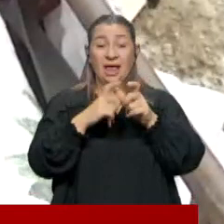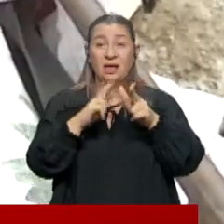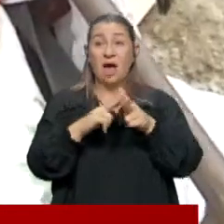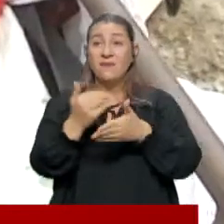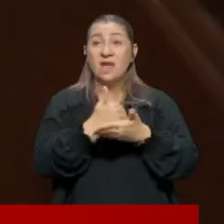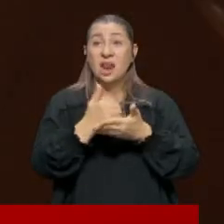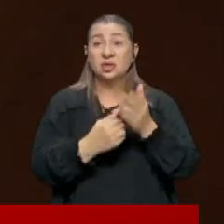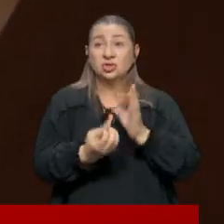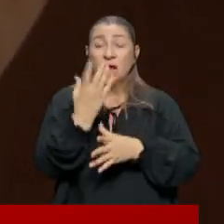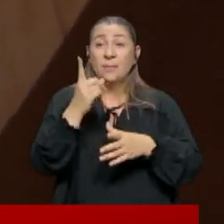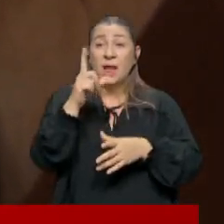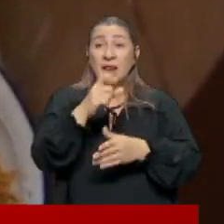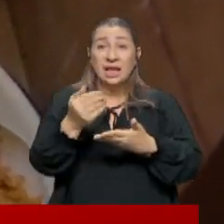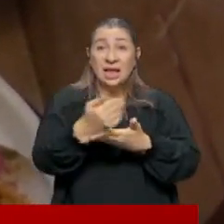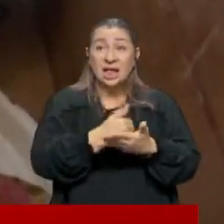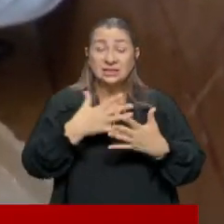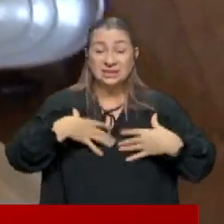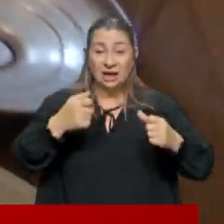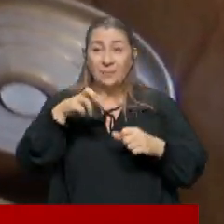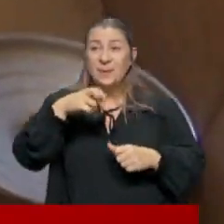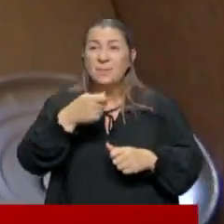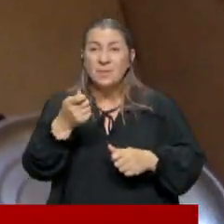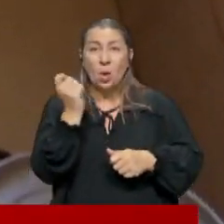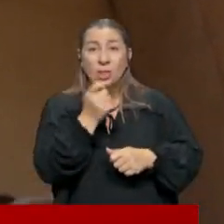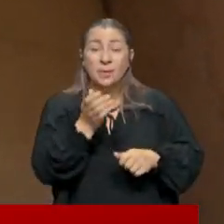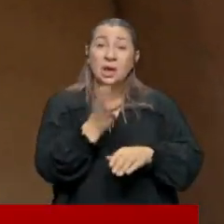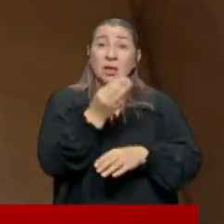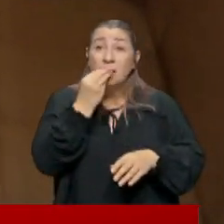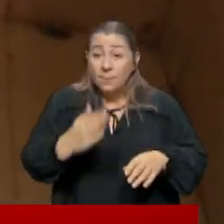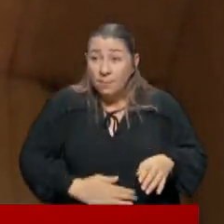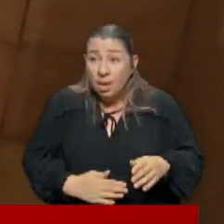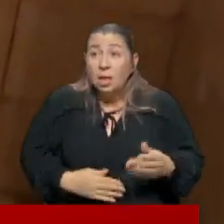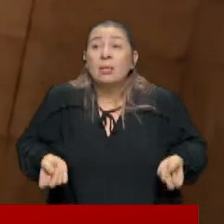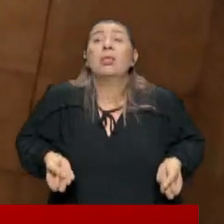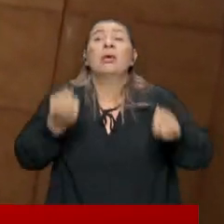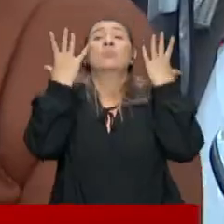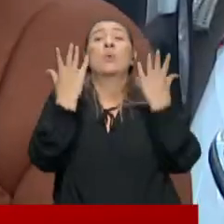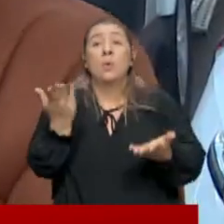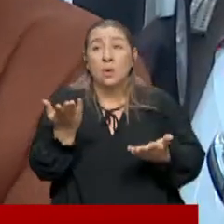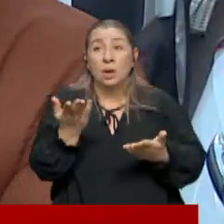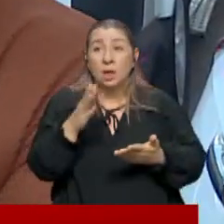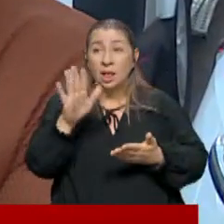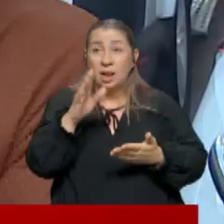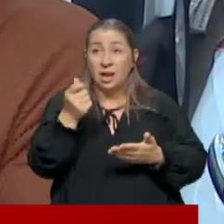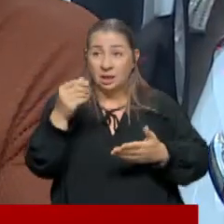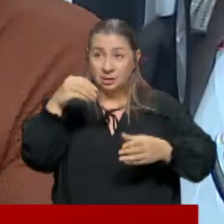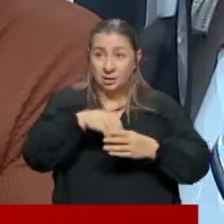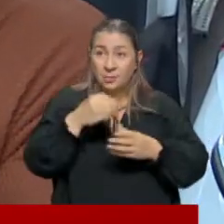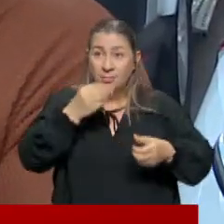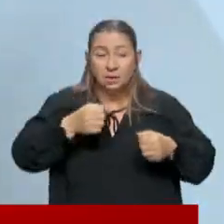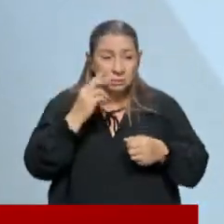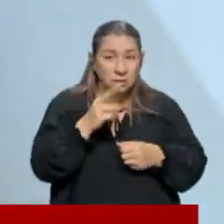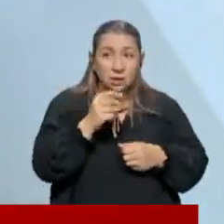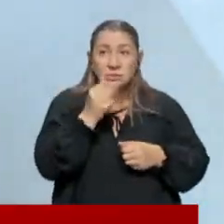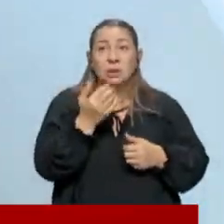verileri ortaya koydu. Aylık geliri sağlık primini ödemek bir yana karnını doyurmaya yetmiyor dar gelirlinin. 50 lira getirmişim şimdi markette baktım